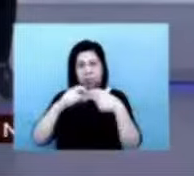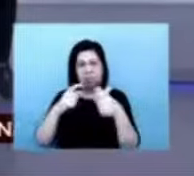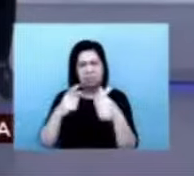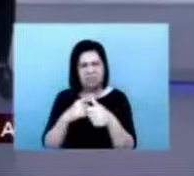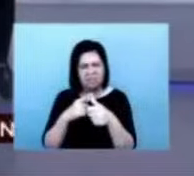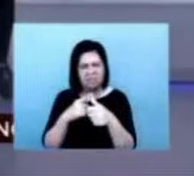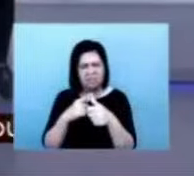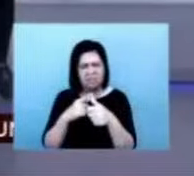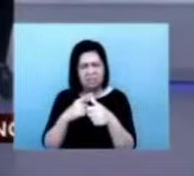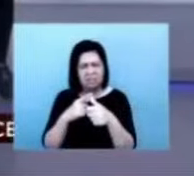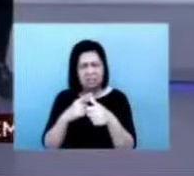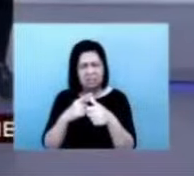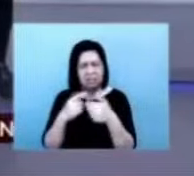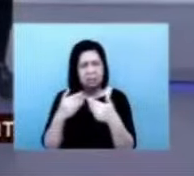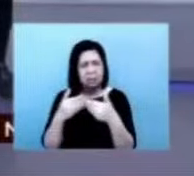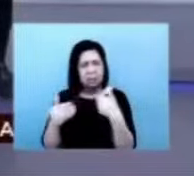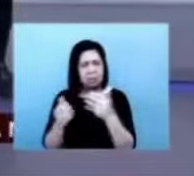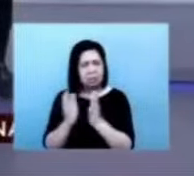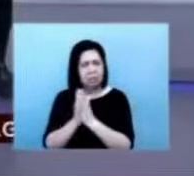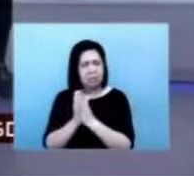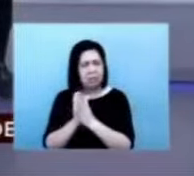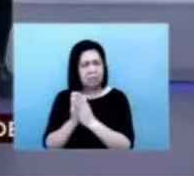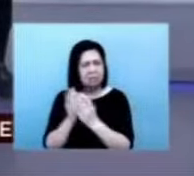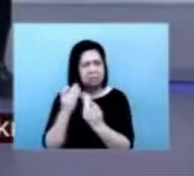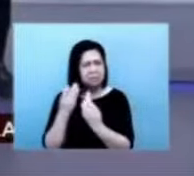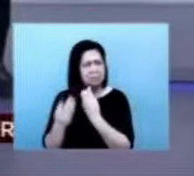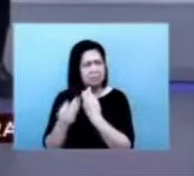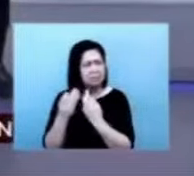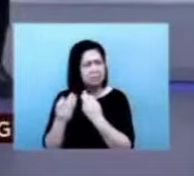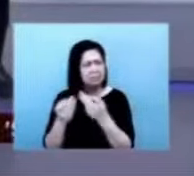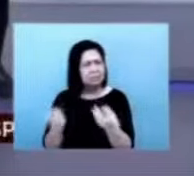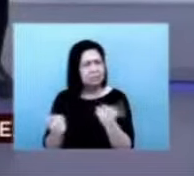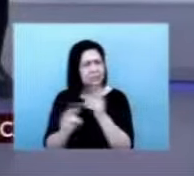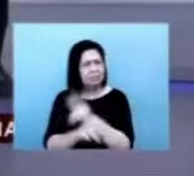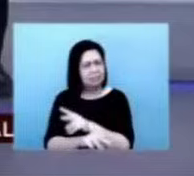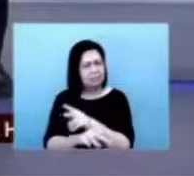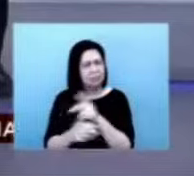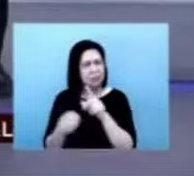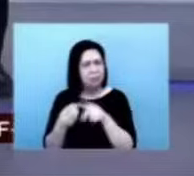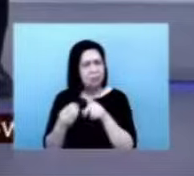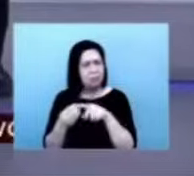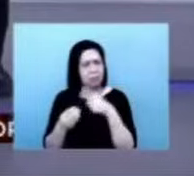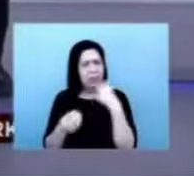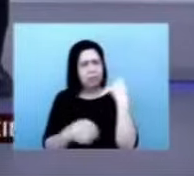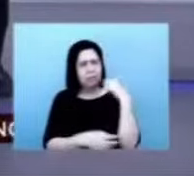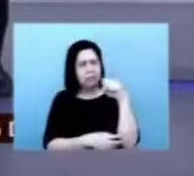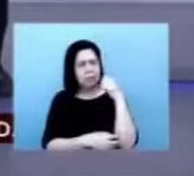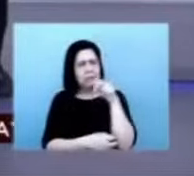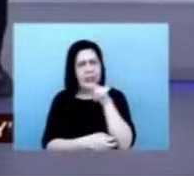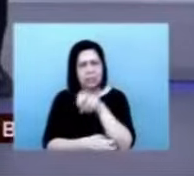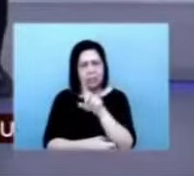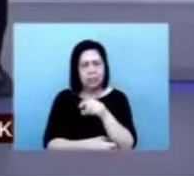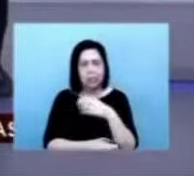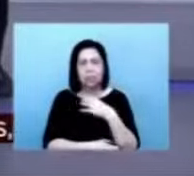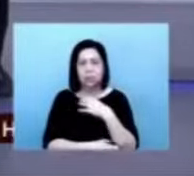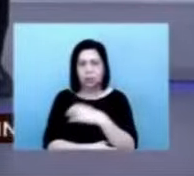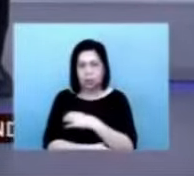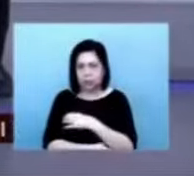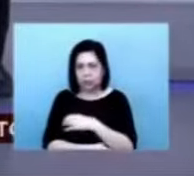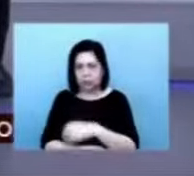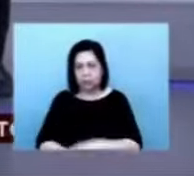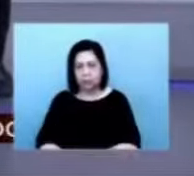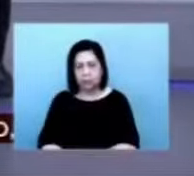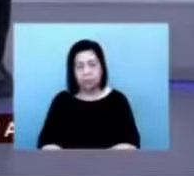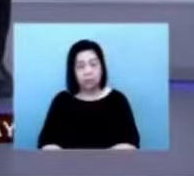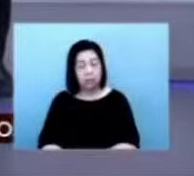NTC ang buong broadcast network at saka lamang pinagpapaliwanag ito tungkol sa mga umunay violations na nakita ng Kongreso. In